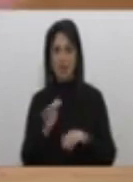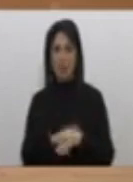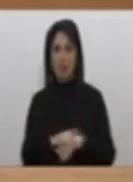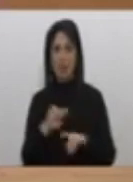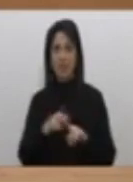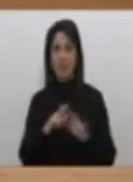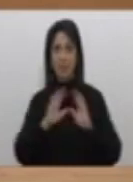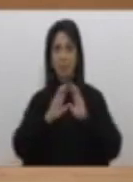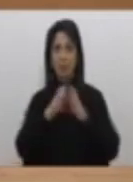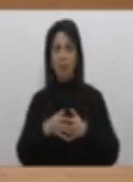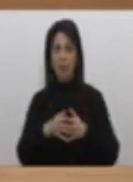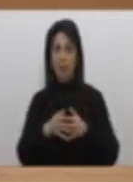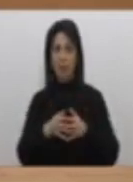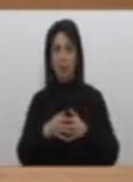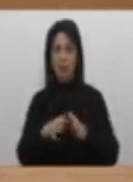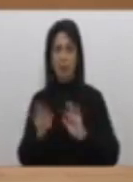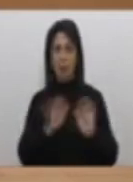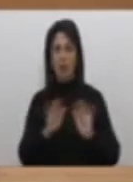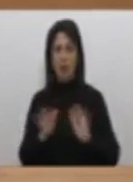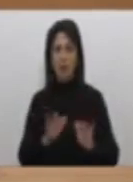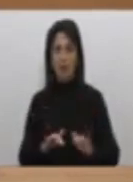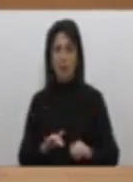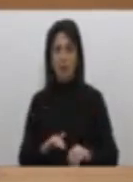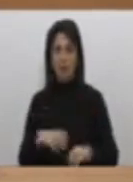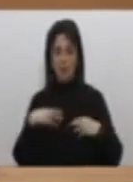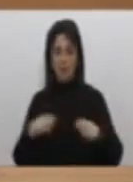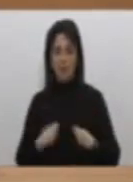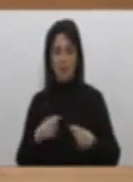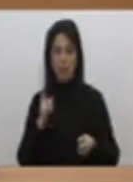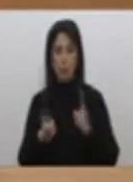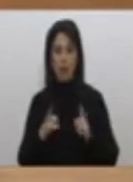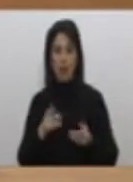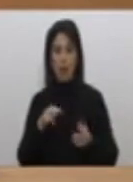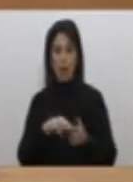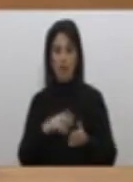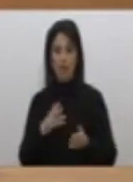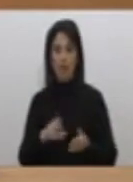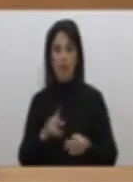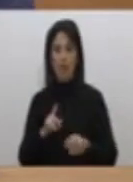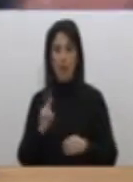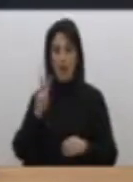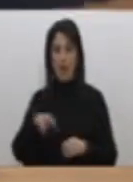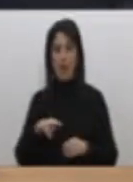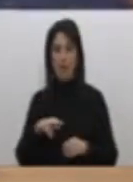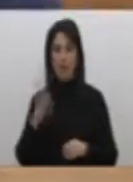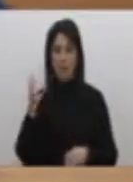არის სოფლიო მოვლენა. სამწუხარო რეალობის წინაშე ვდგავართ. Და ლართან მიმართ